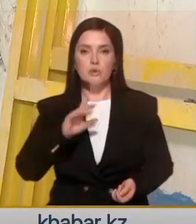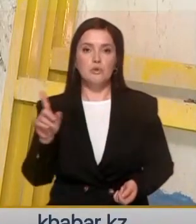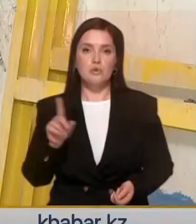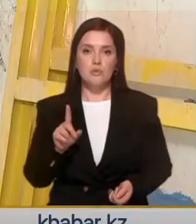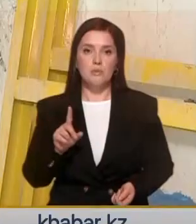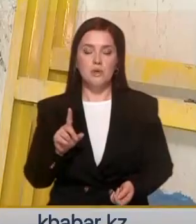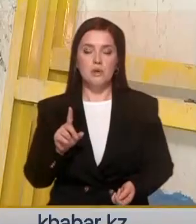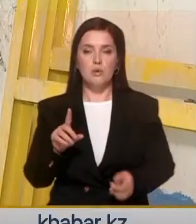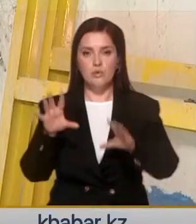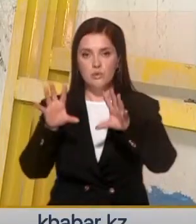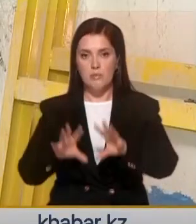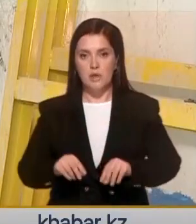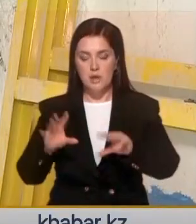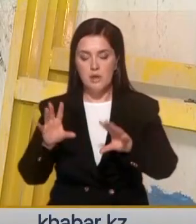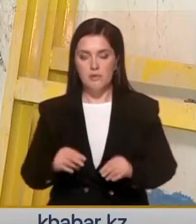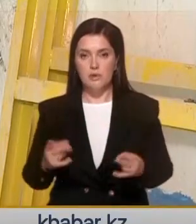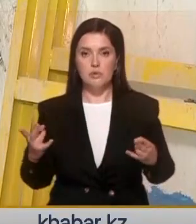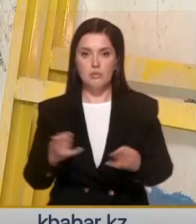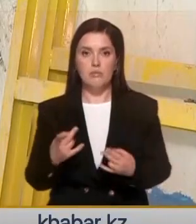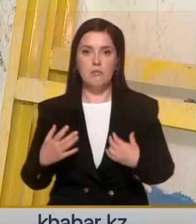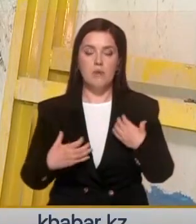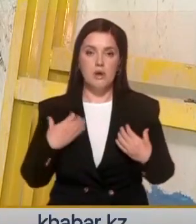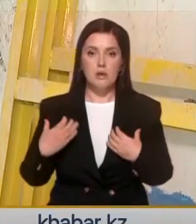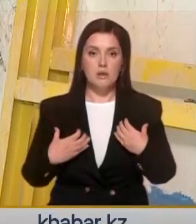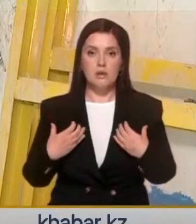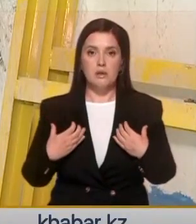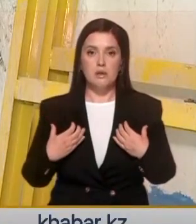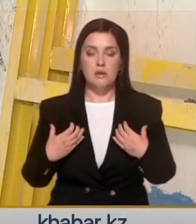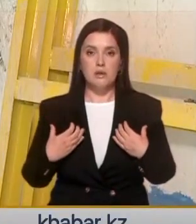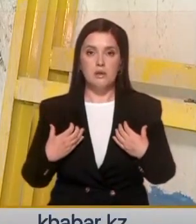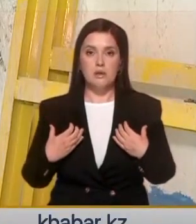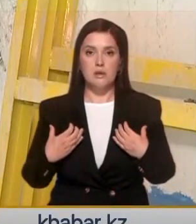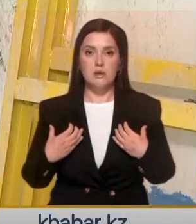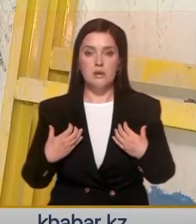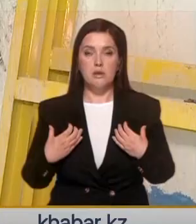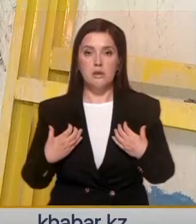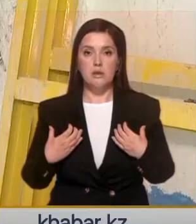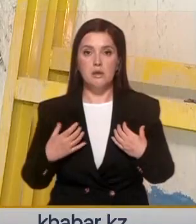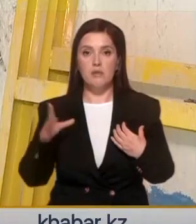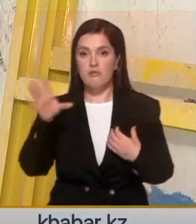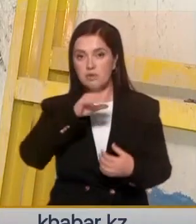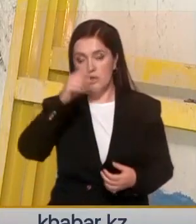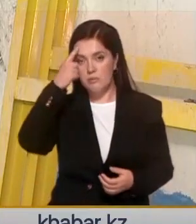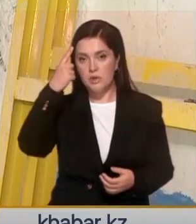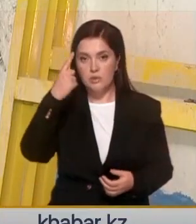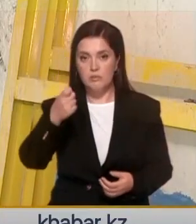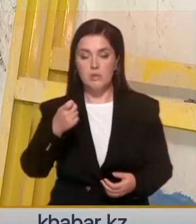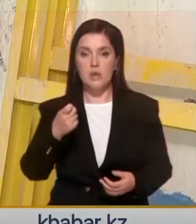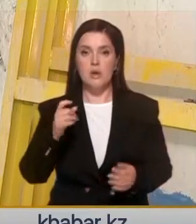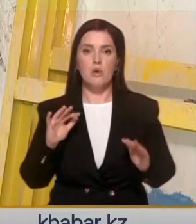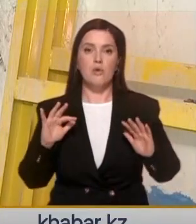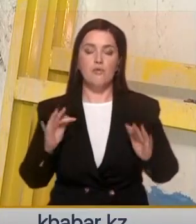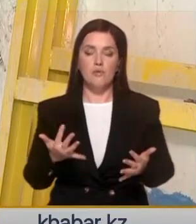общем, успокаивать, потому что паника. И мы потом уже даже после того, что просто всех предупреждали, если что,